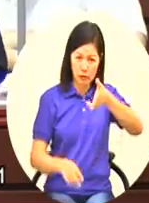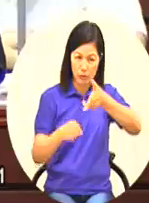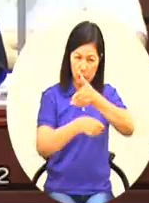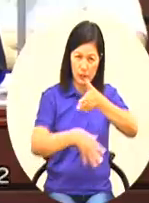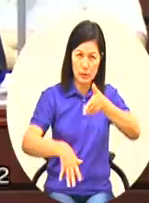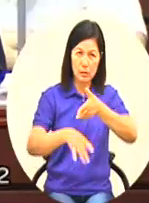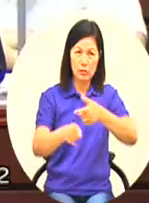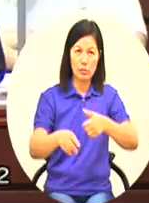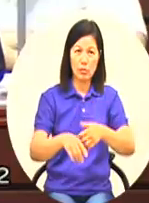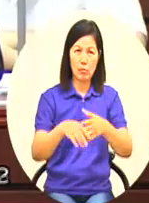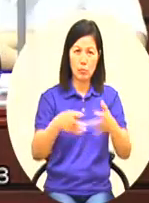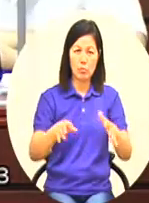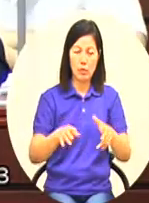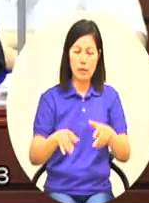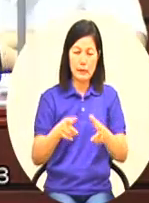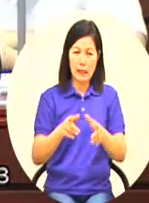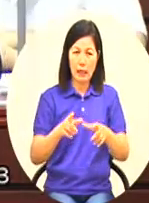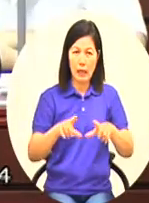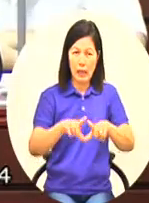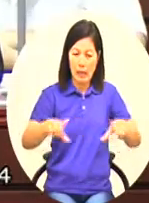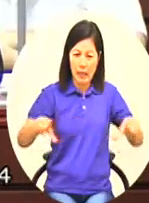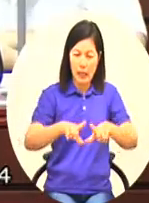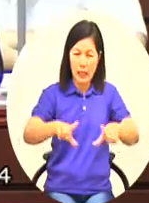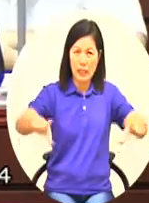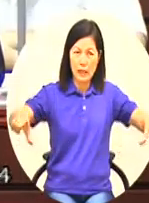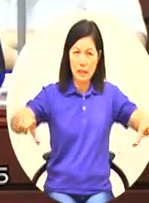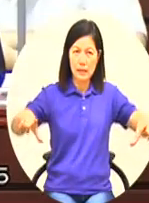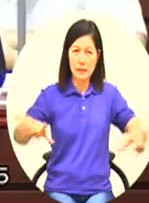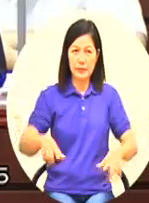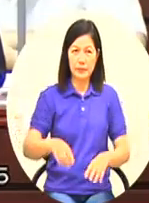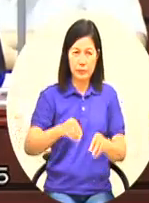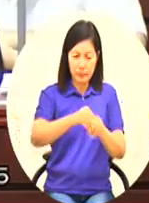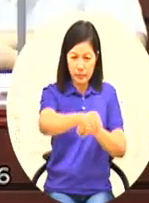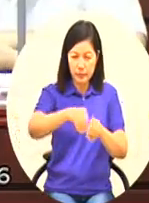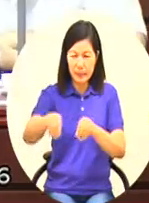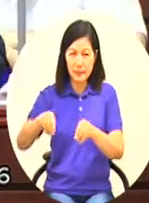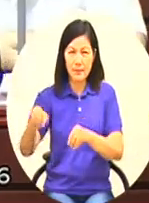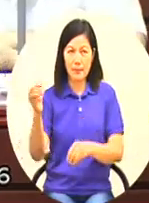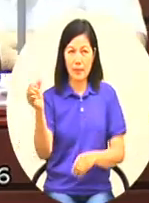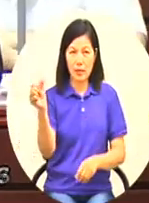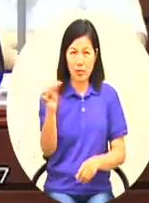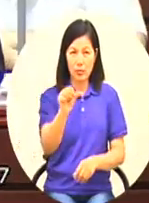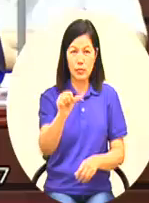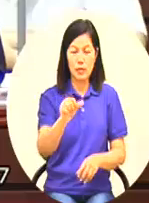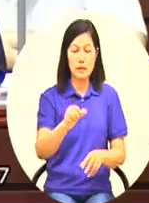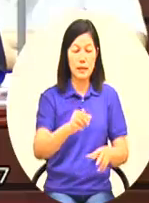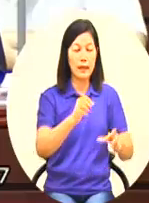员又辽阔，所以我们现在有各分局有五个厂商